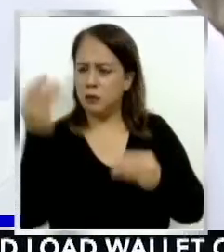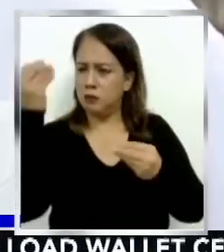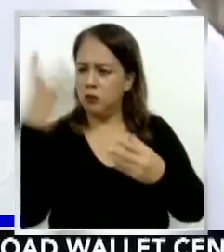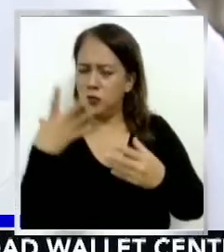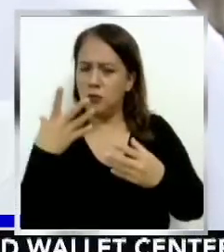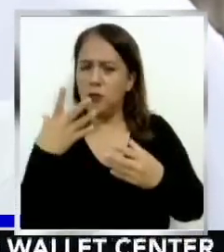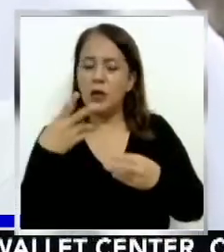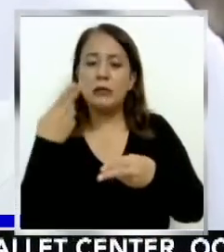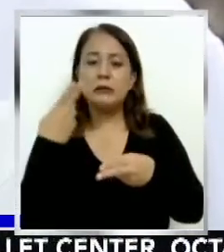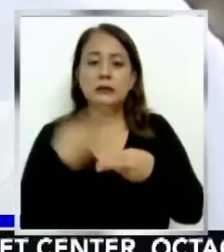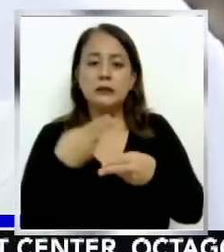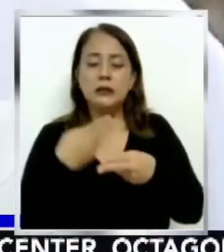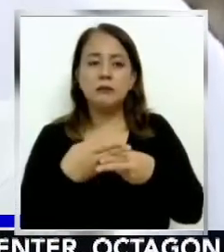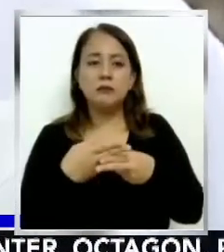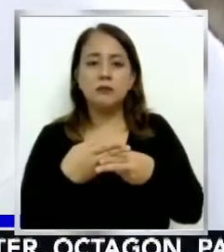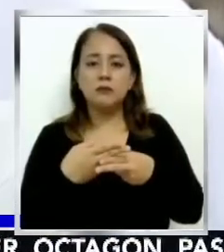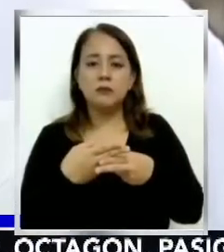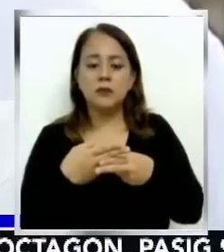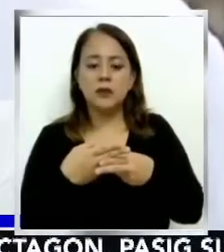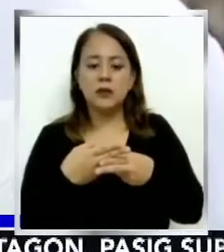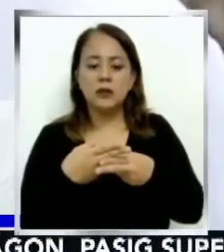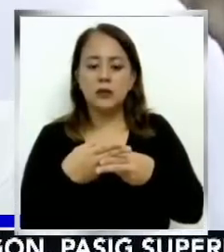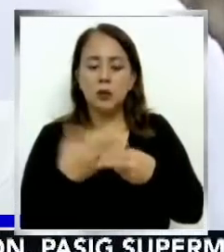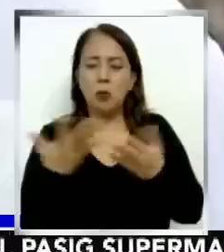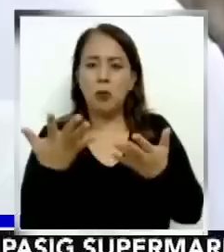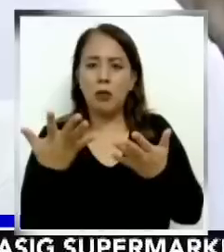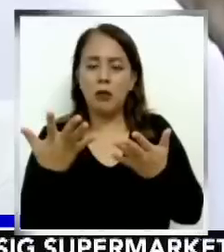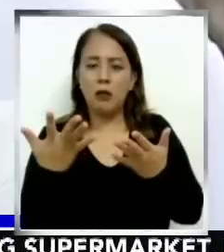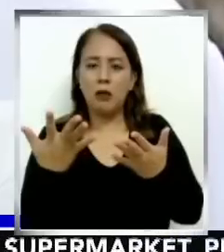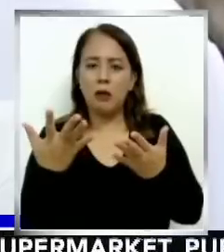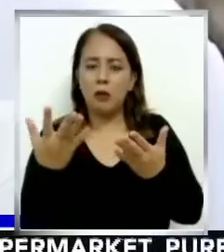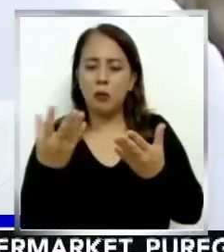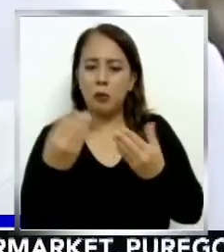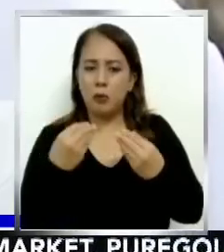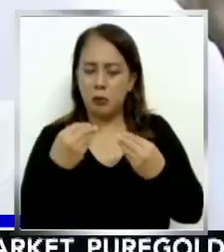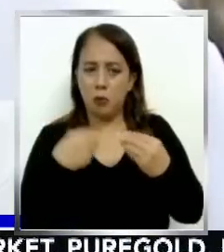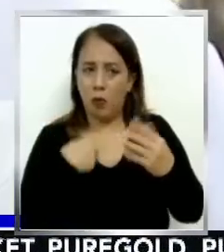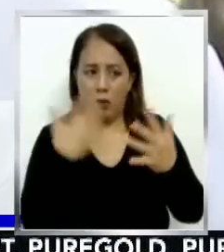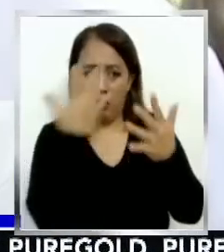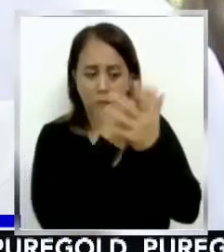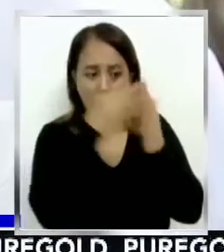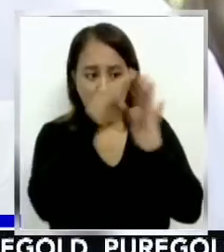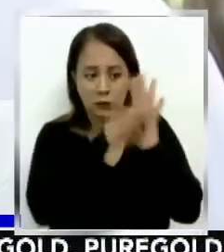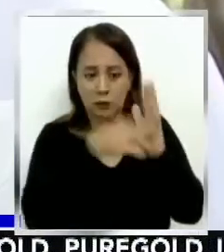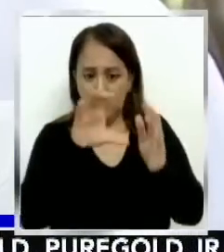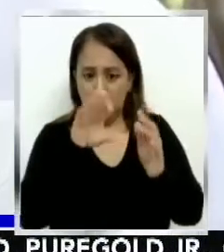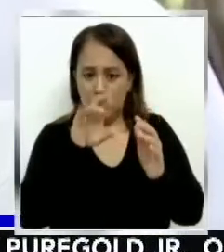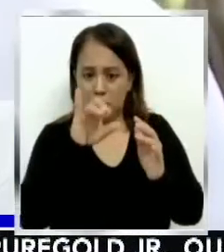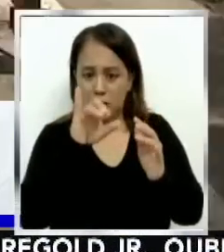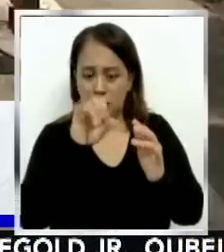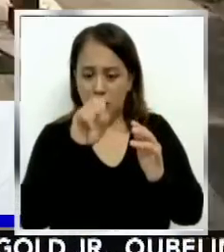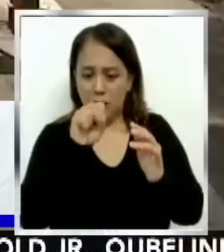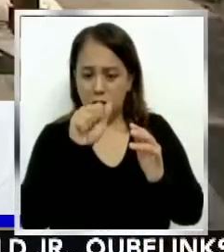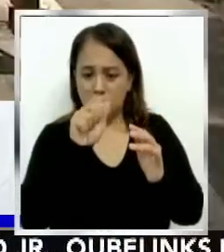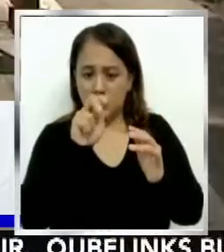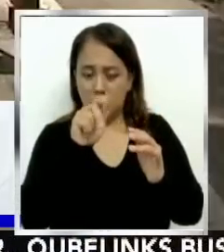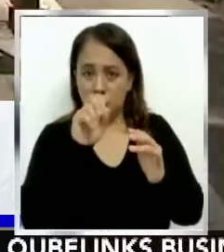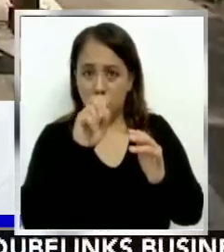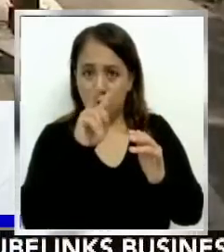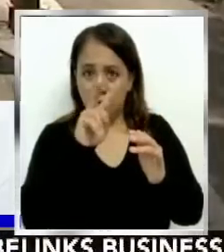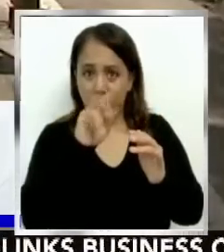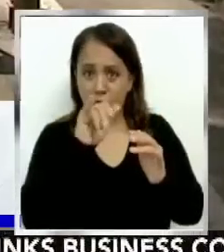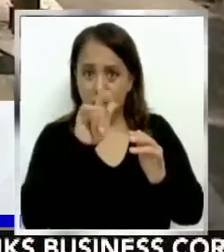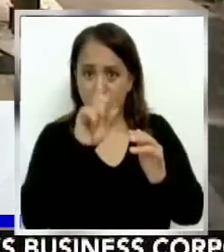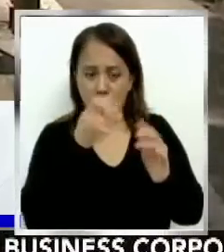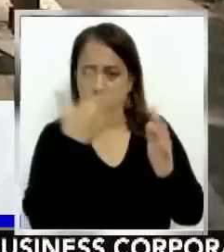pong na-receive or admitted na PDL named Crisanto P. Villamor. May isa pa rin silang